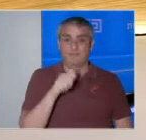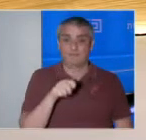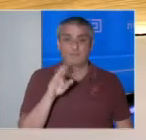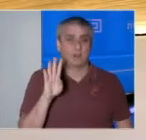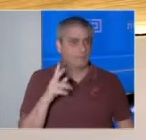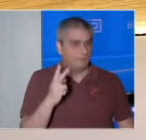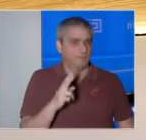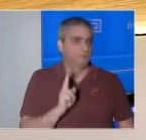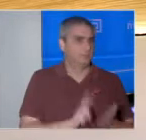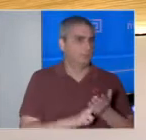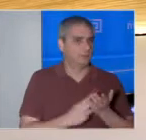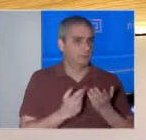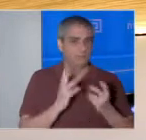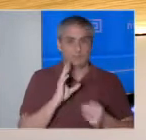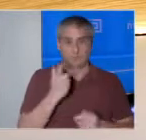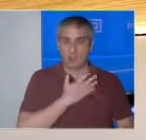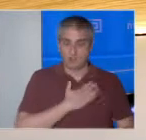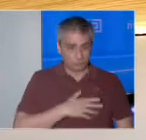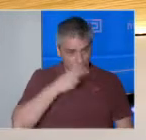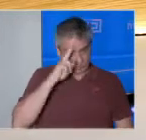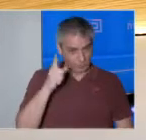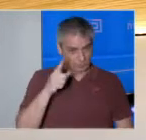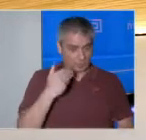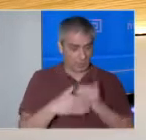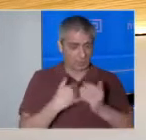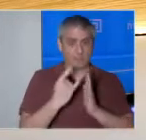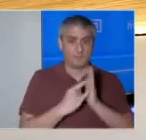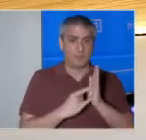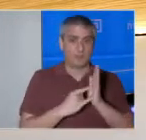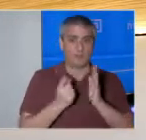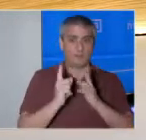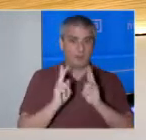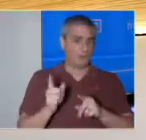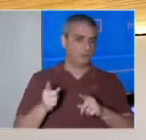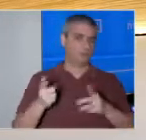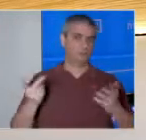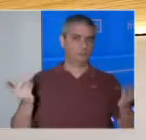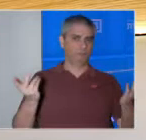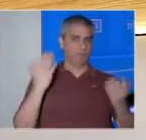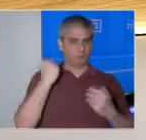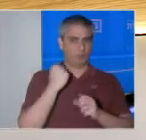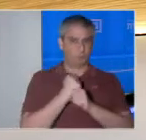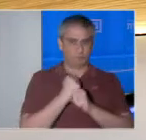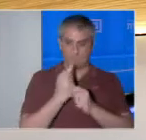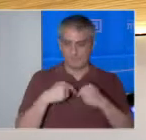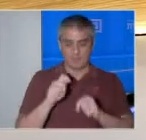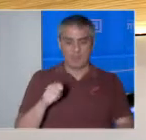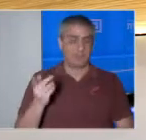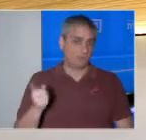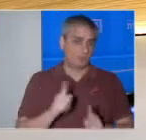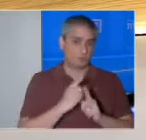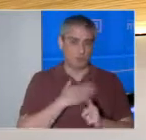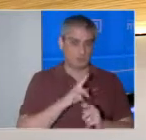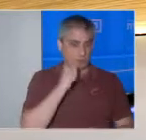בליאק, ובצדק, כאילו רצו בליכוד לקדם את החקיקה ולא לתקוע אותו, היו מעבירים אותו לוועדת הכנסת, כמו